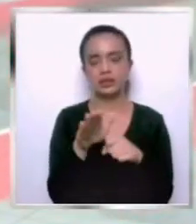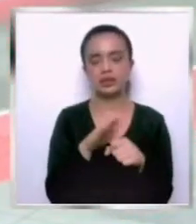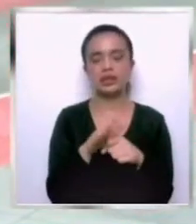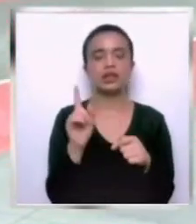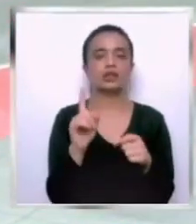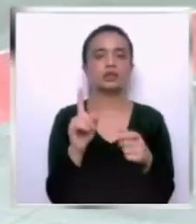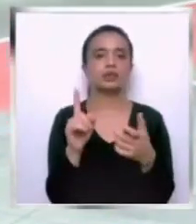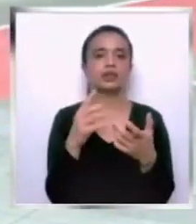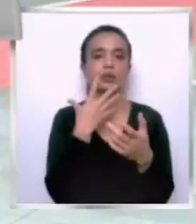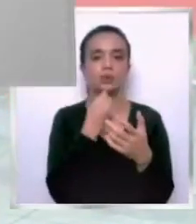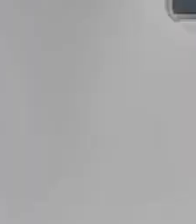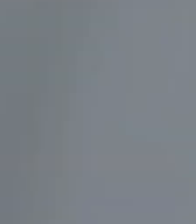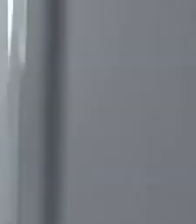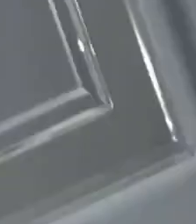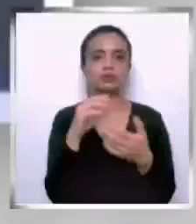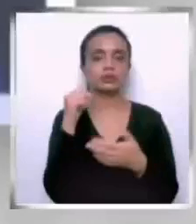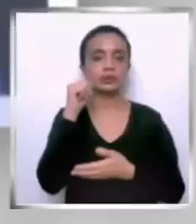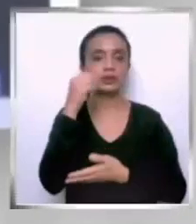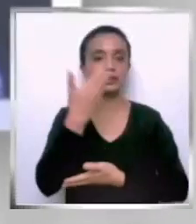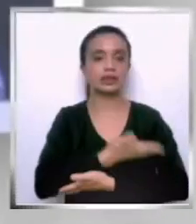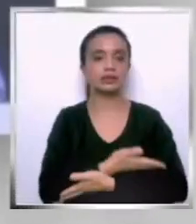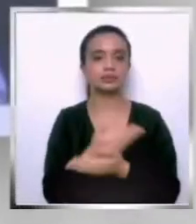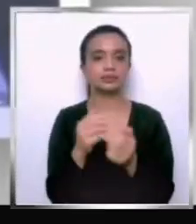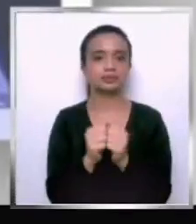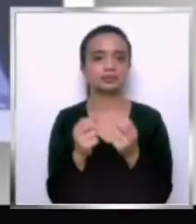Nakatutok si Emil Sumangil.